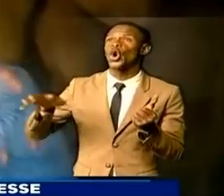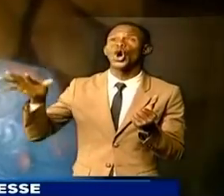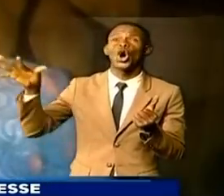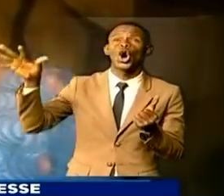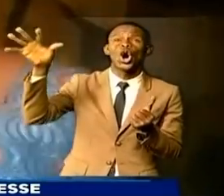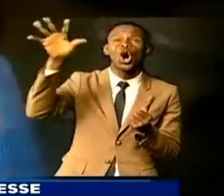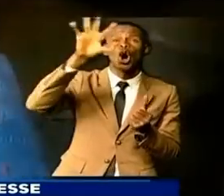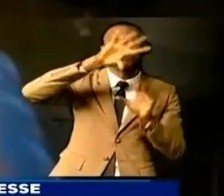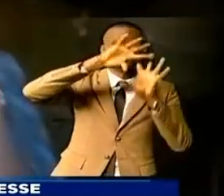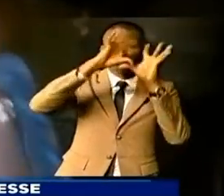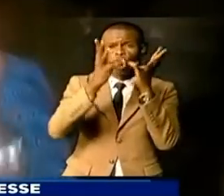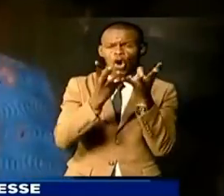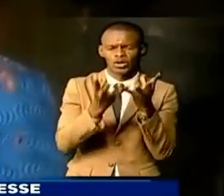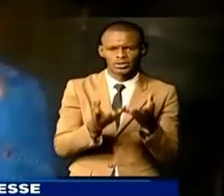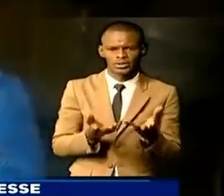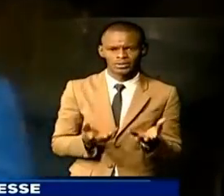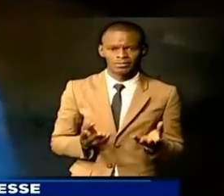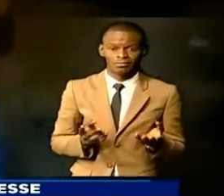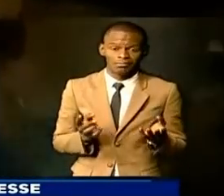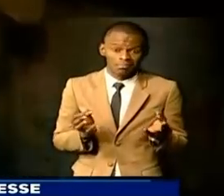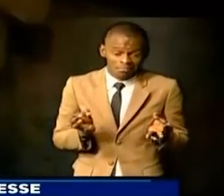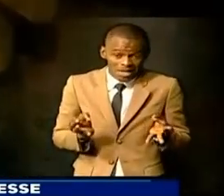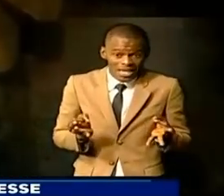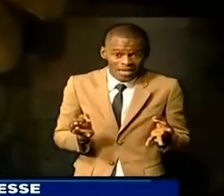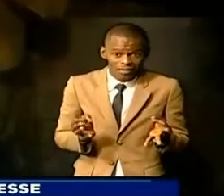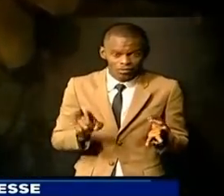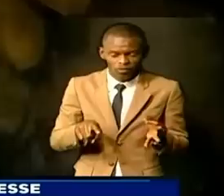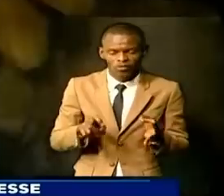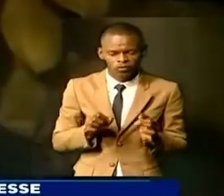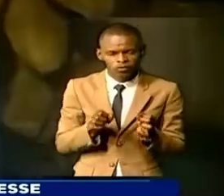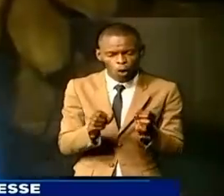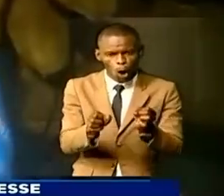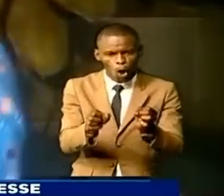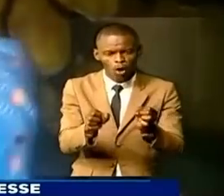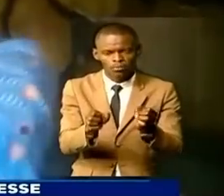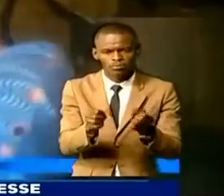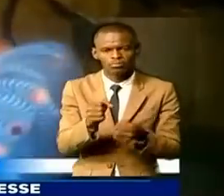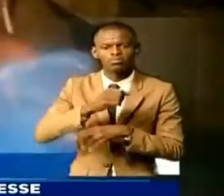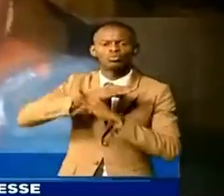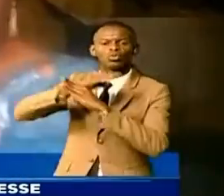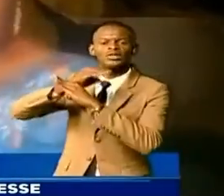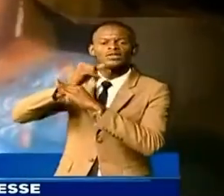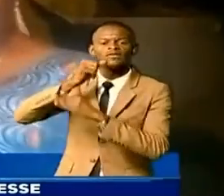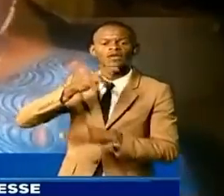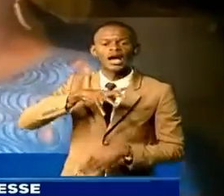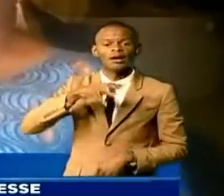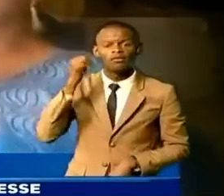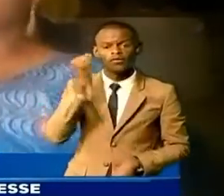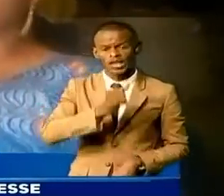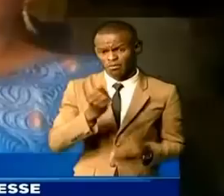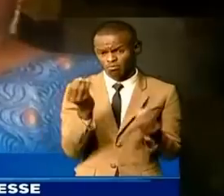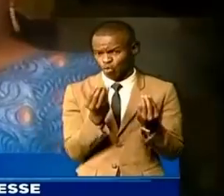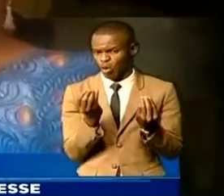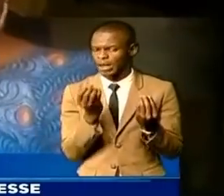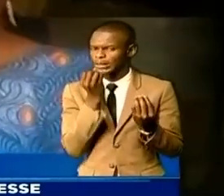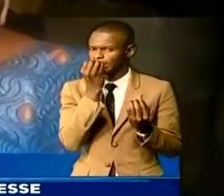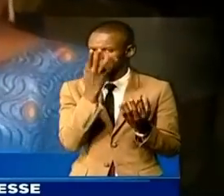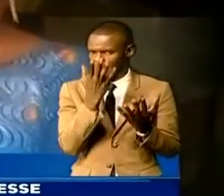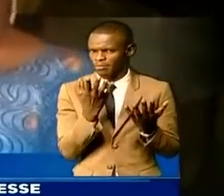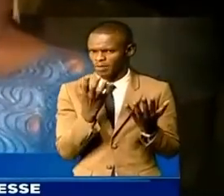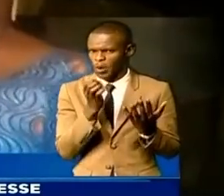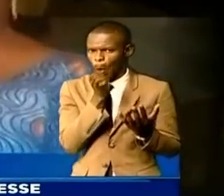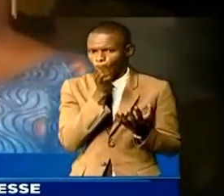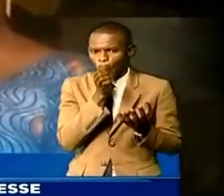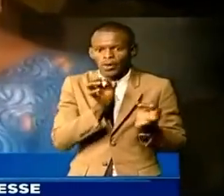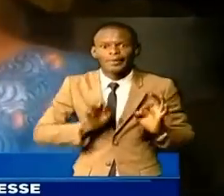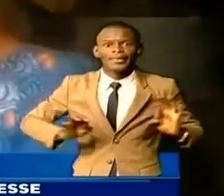pas d'eau. Mais c'est toujours la fille et sa maman qui font des longues distances pour aller chercher de l'eau. Et